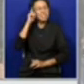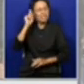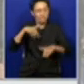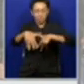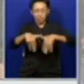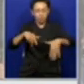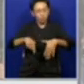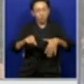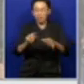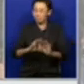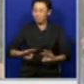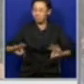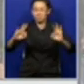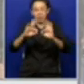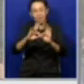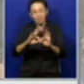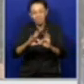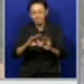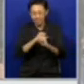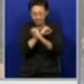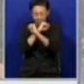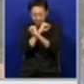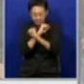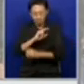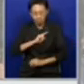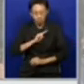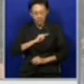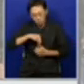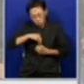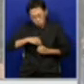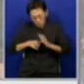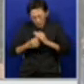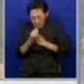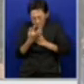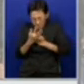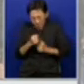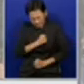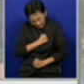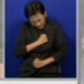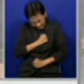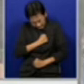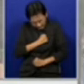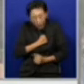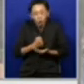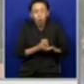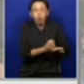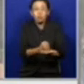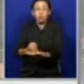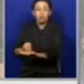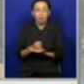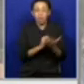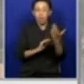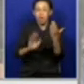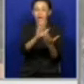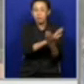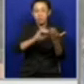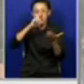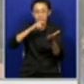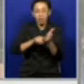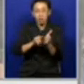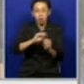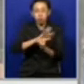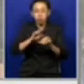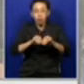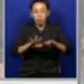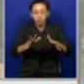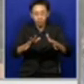โร่เสียสละความทุกข์ยากไม่มีจะกินแต่ก็ช่วยกันเพื่อให้ประเทศไทยอยู่รอดและที่สำคัญบุคลาก